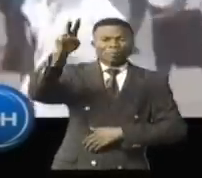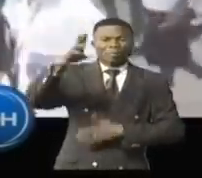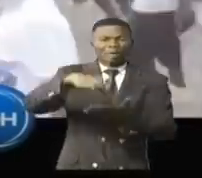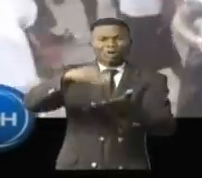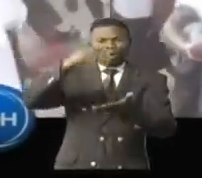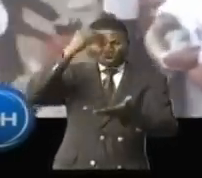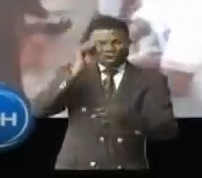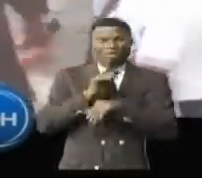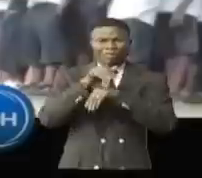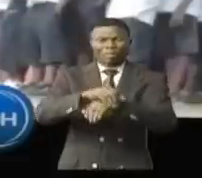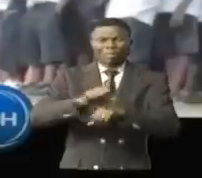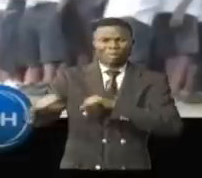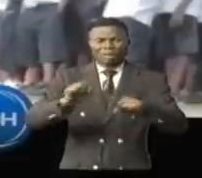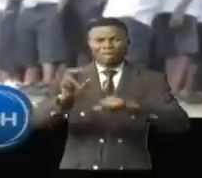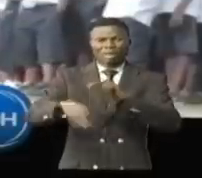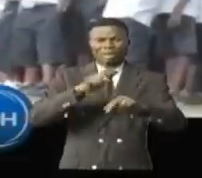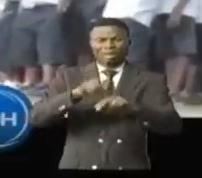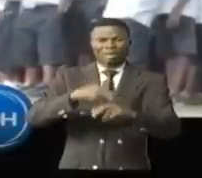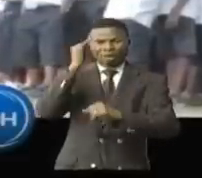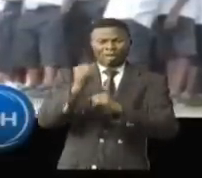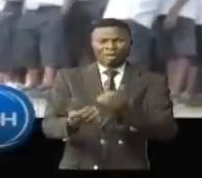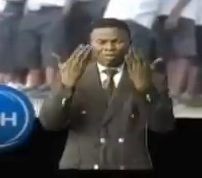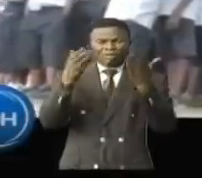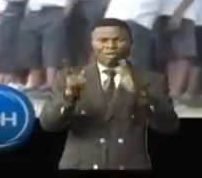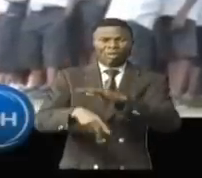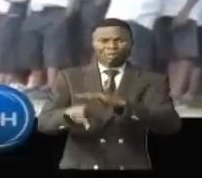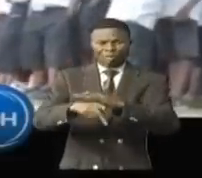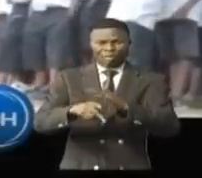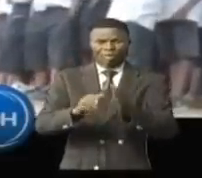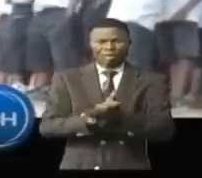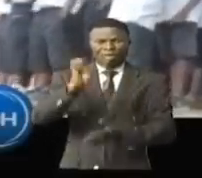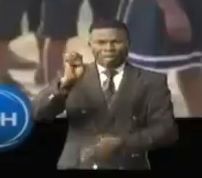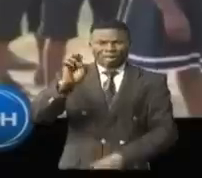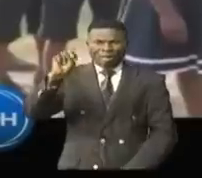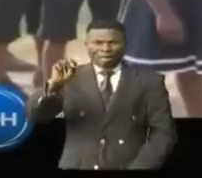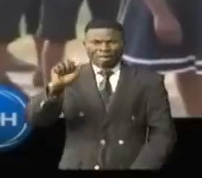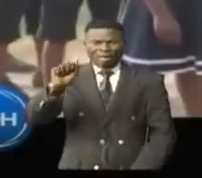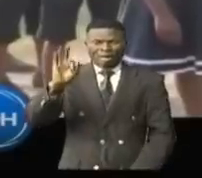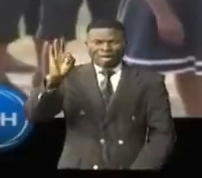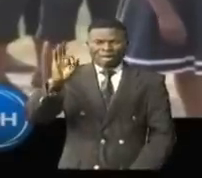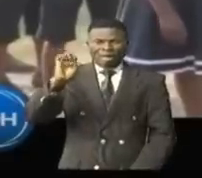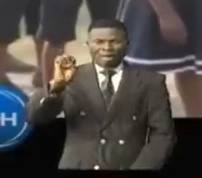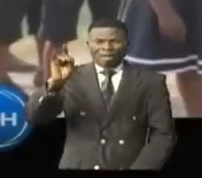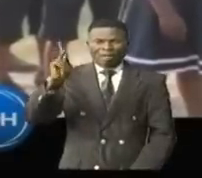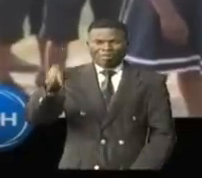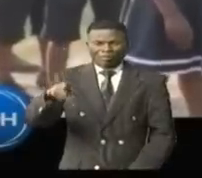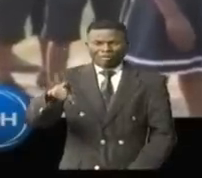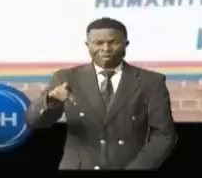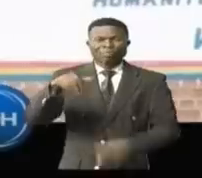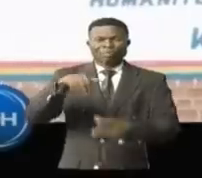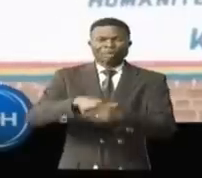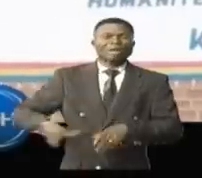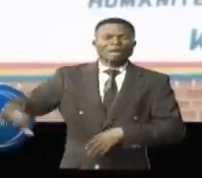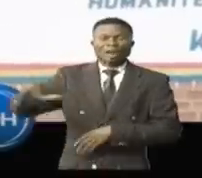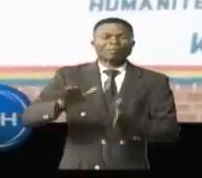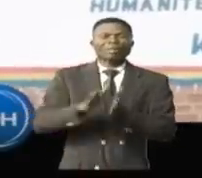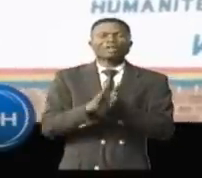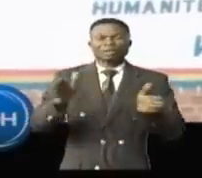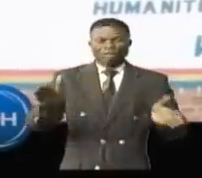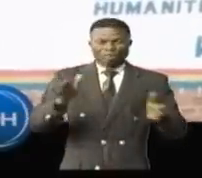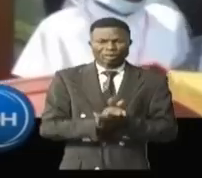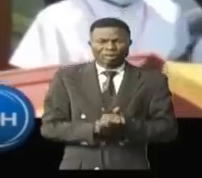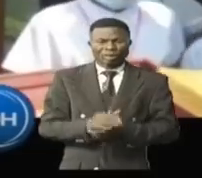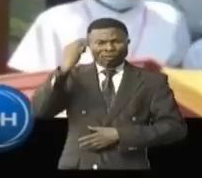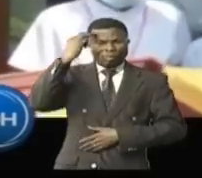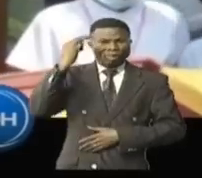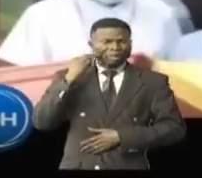candidats participent à l'examen national des fins d'études primaires ENAFEP 2022 ce 5 juillet dans toute l'étendue de la République. Le